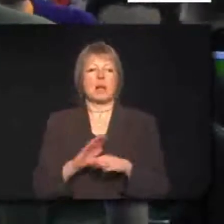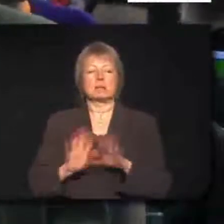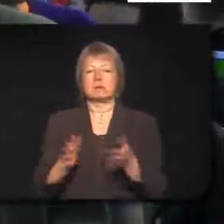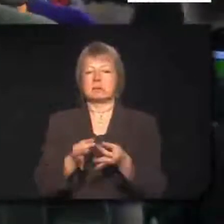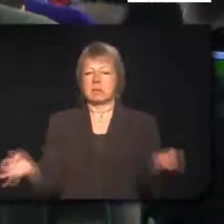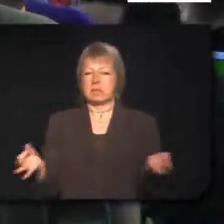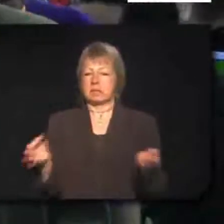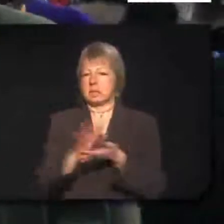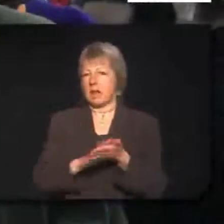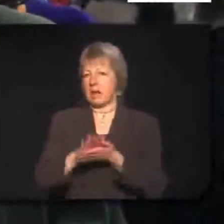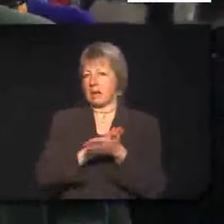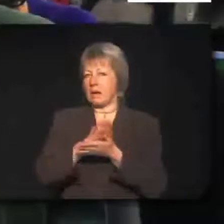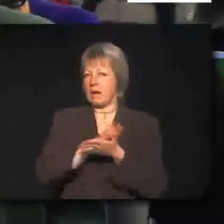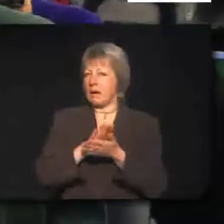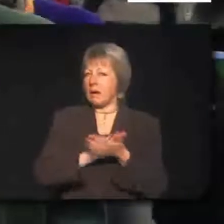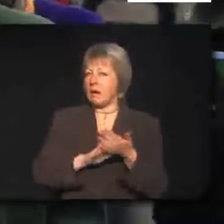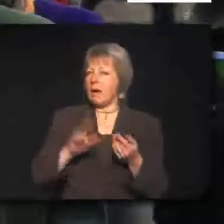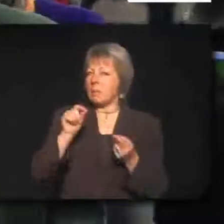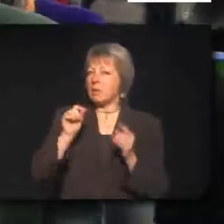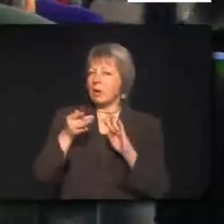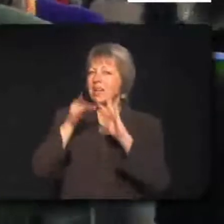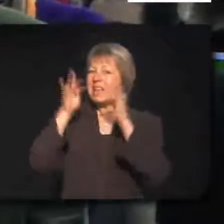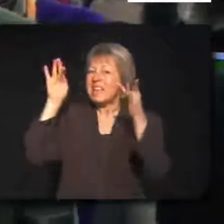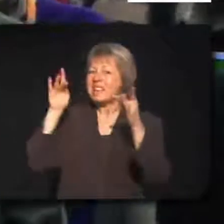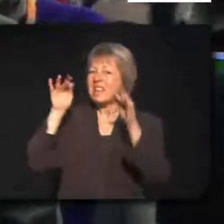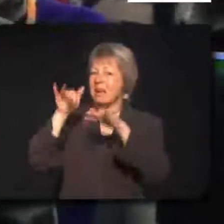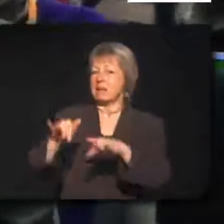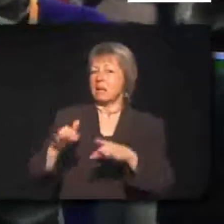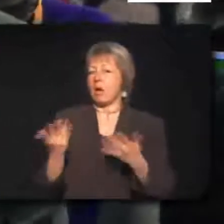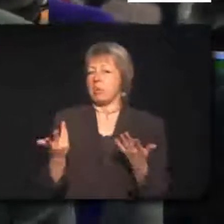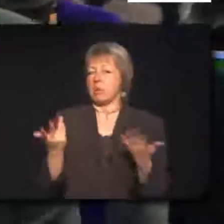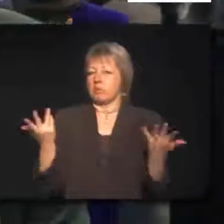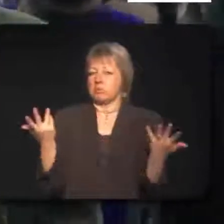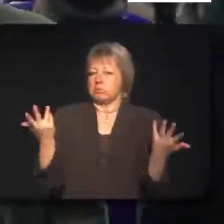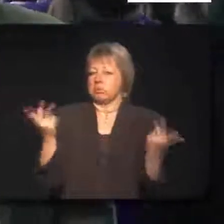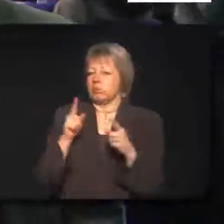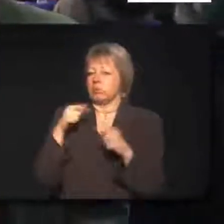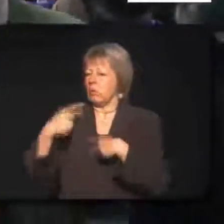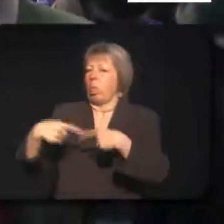Partizipation im Internet sind aber uns nicht Abenteuer stürzen danke